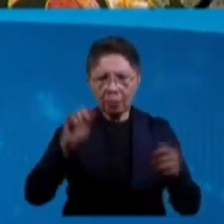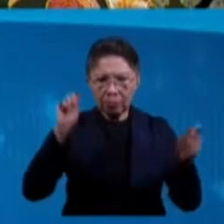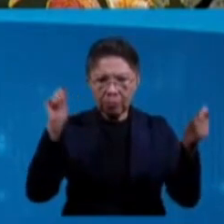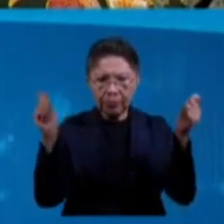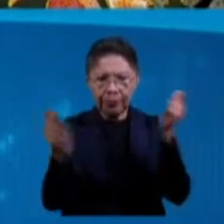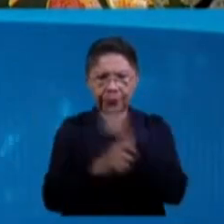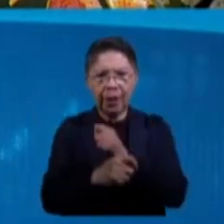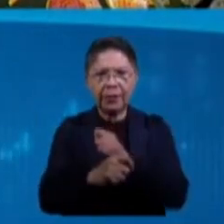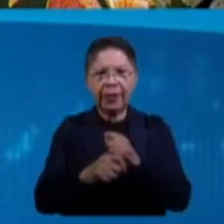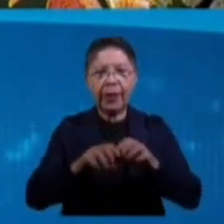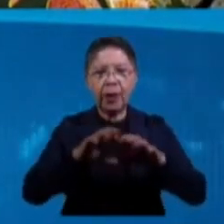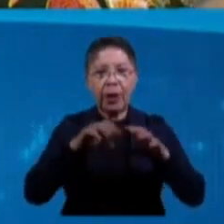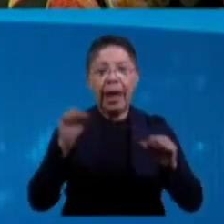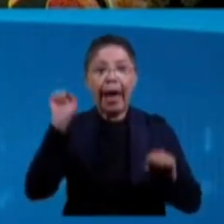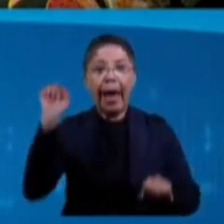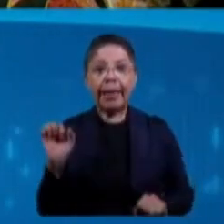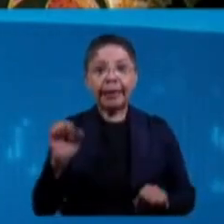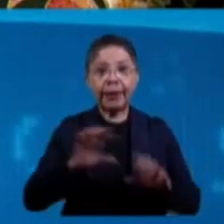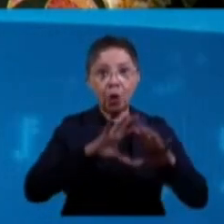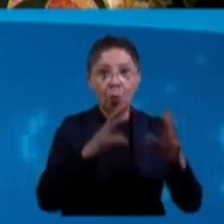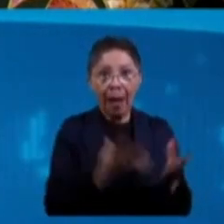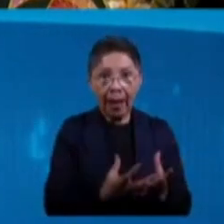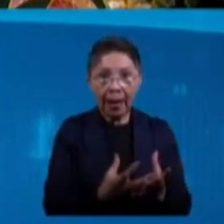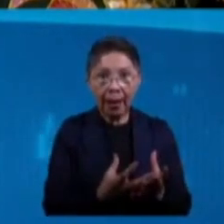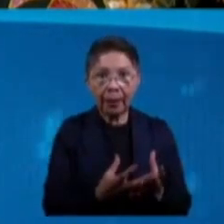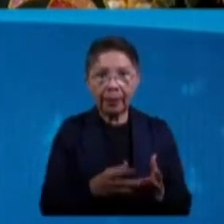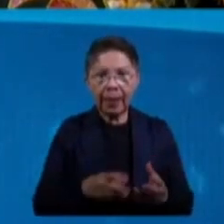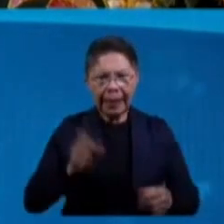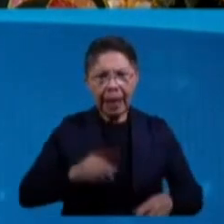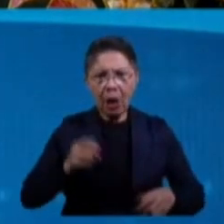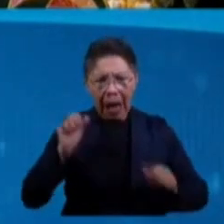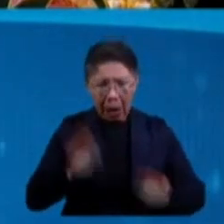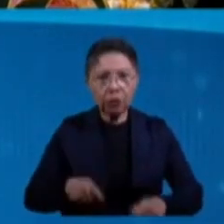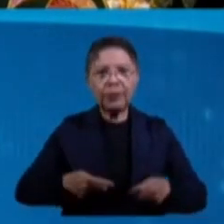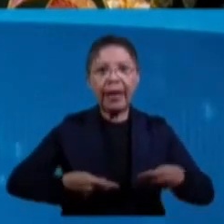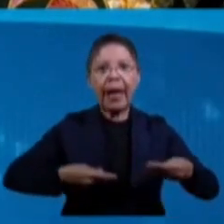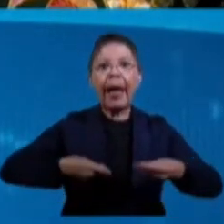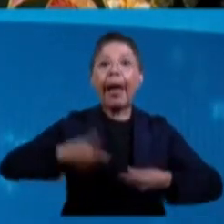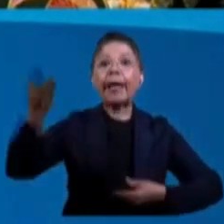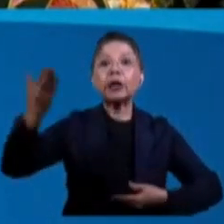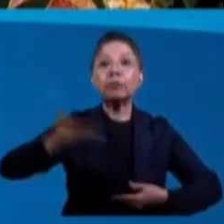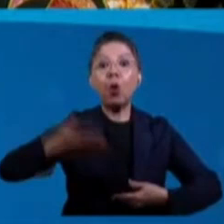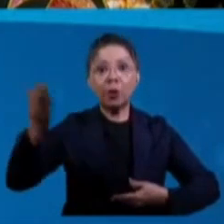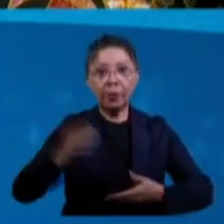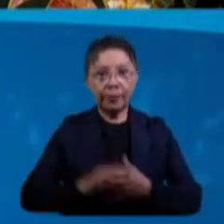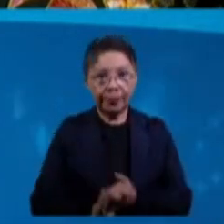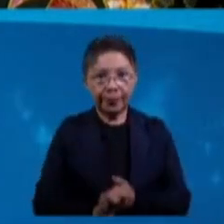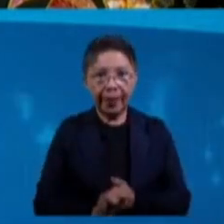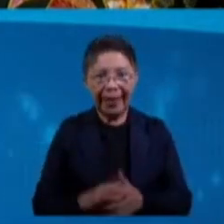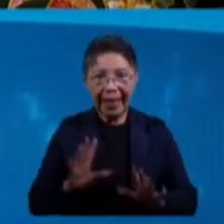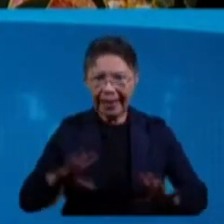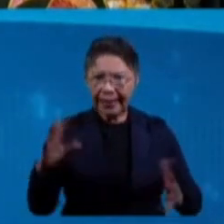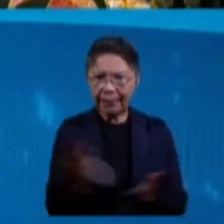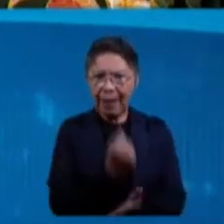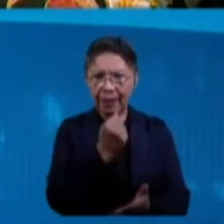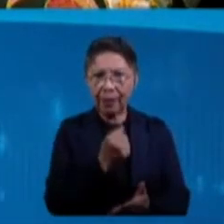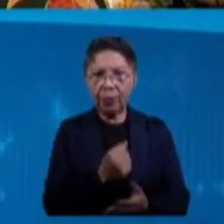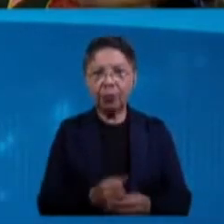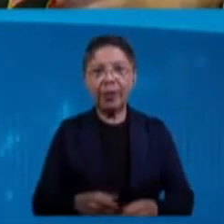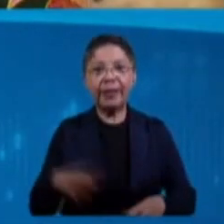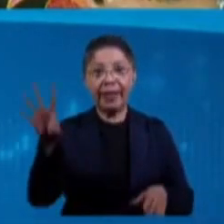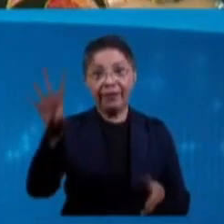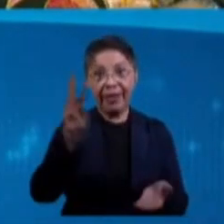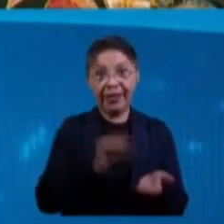menjadi renewable energy. Kalau nggak kita nggak bisa ekspor. Okay. Nah, jadi ini kan sebenarnya peluang untuk adanya investasi